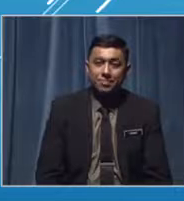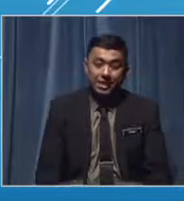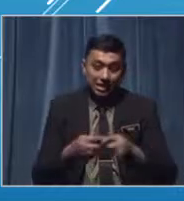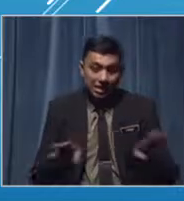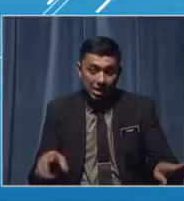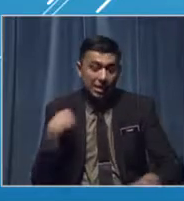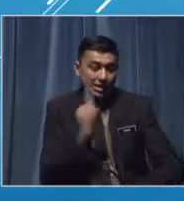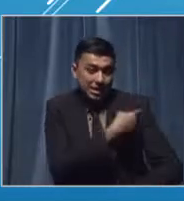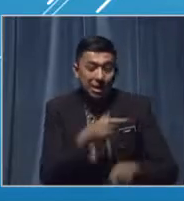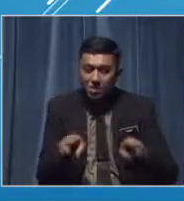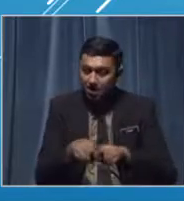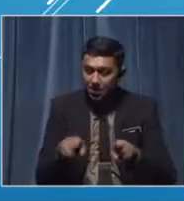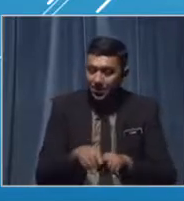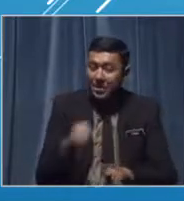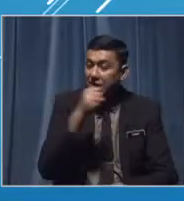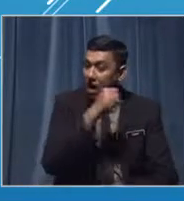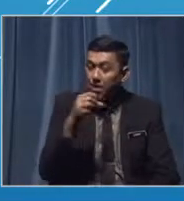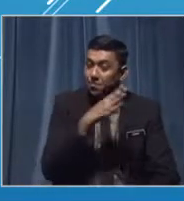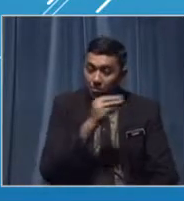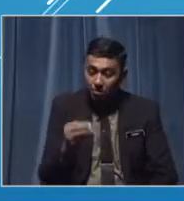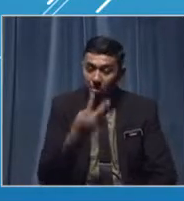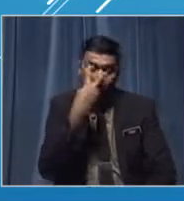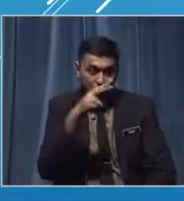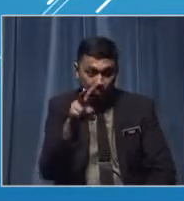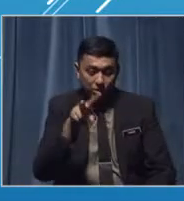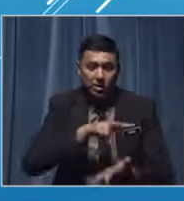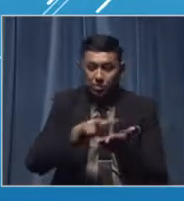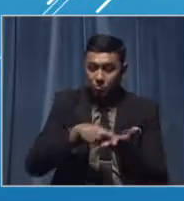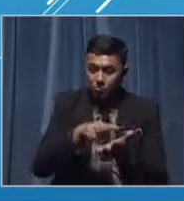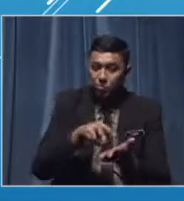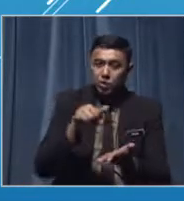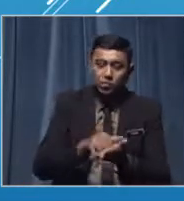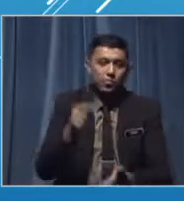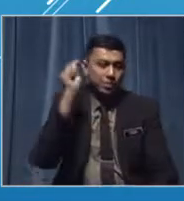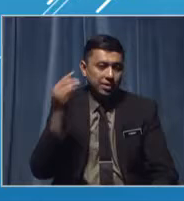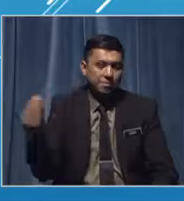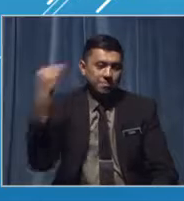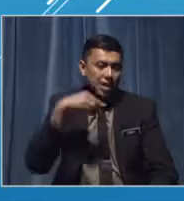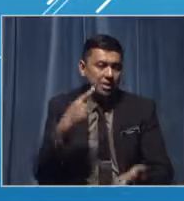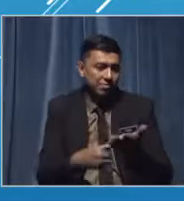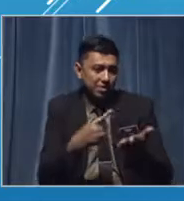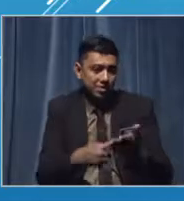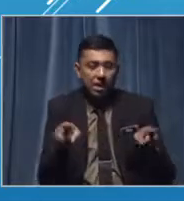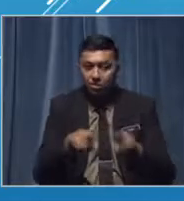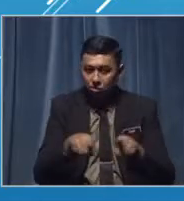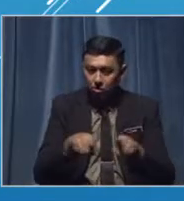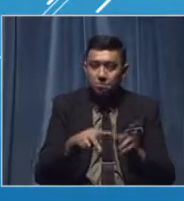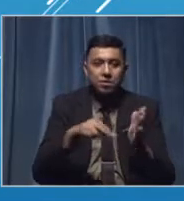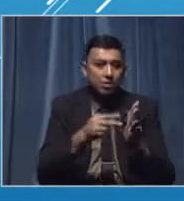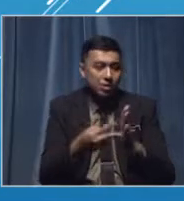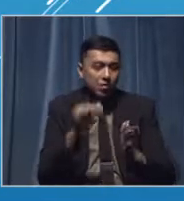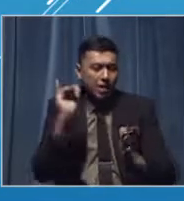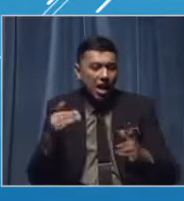Setelah kita bersama-sama menyanyi dan menonton klip video itu tadi, mari kita bincang bersama-sama maksud